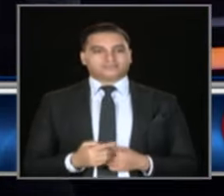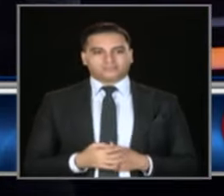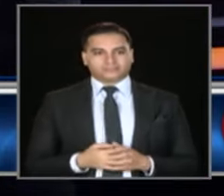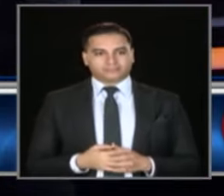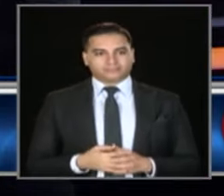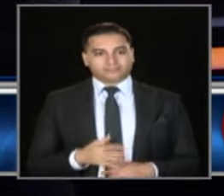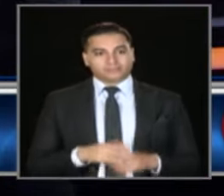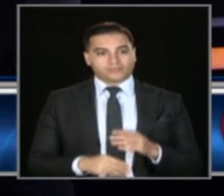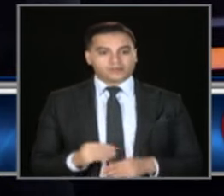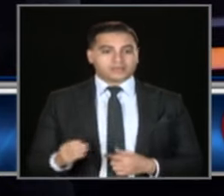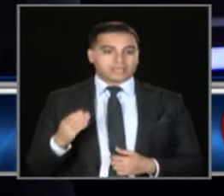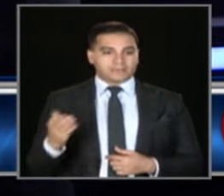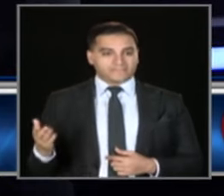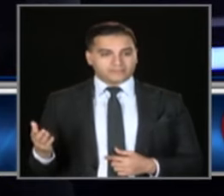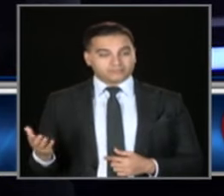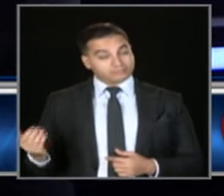يا ترى في إجابة؟